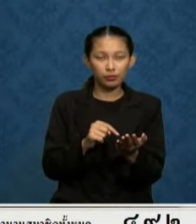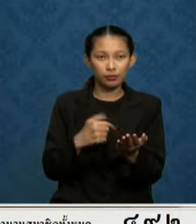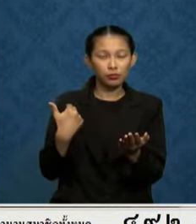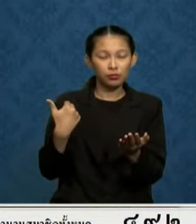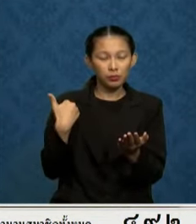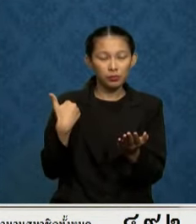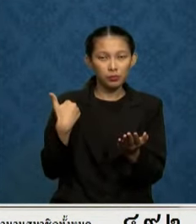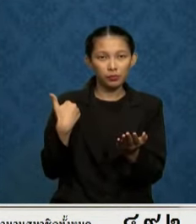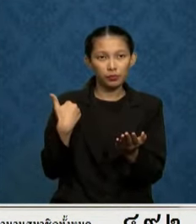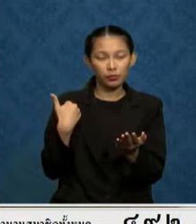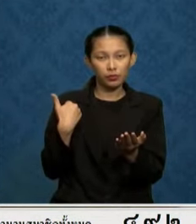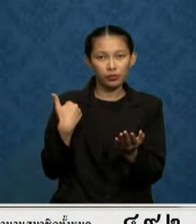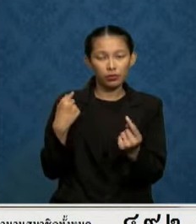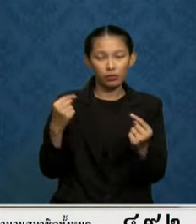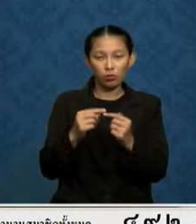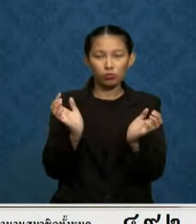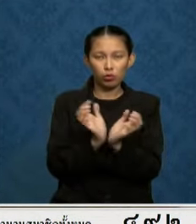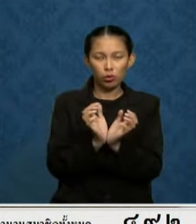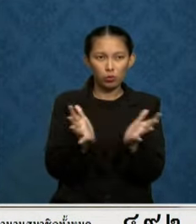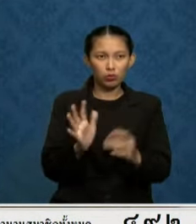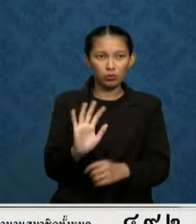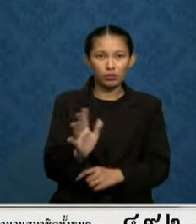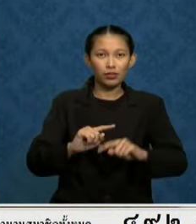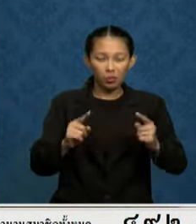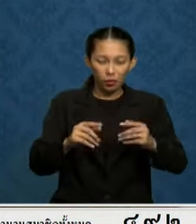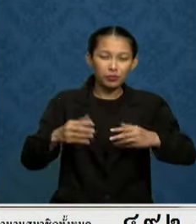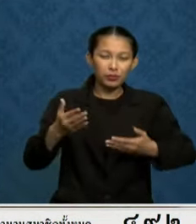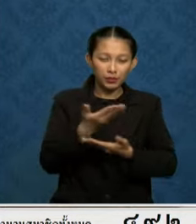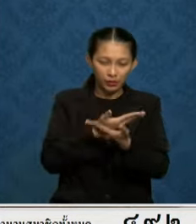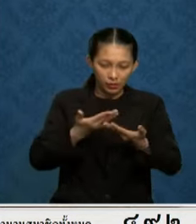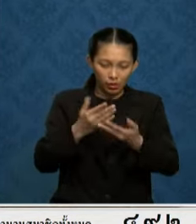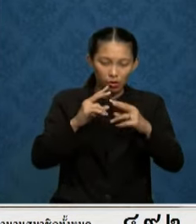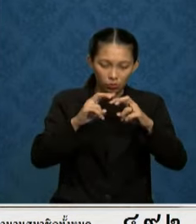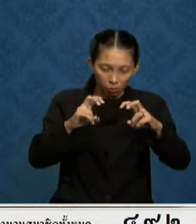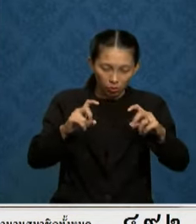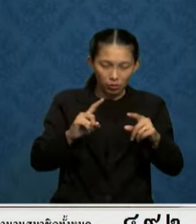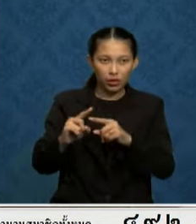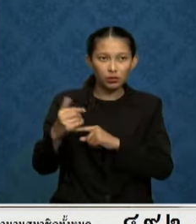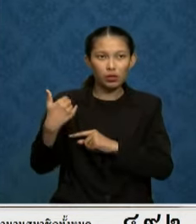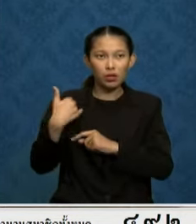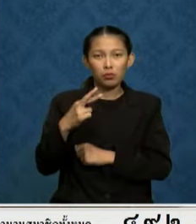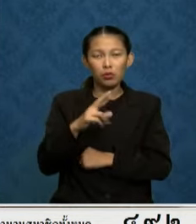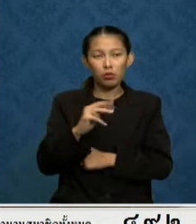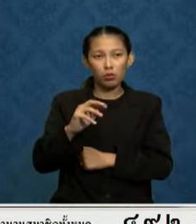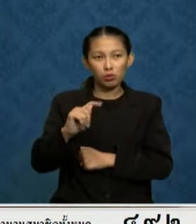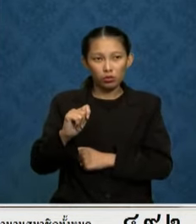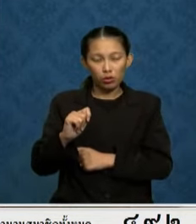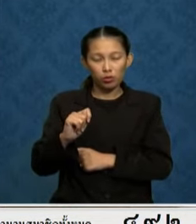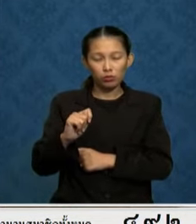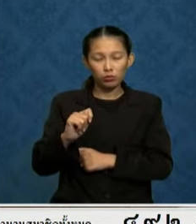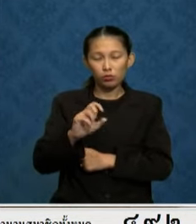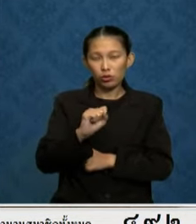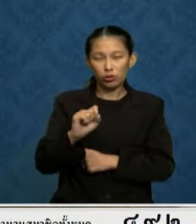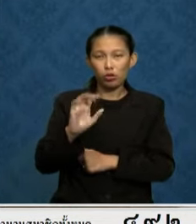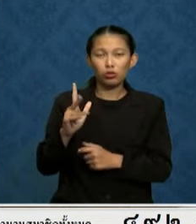มีผล็นการ exceedafเป็นการศึกษายัที่ทานภาทรั์ปาริศพยได้พูดไป